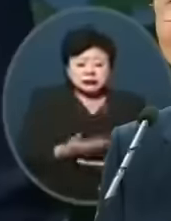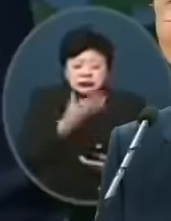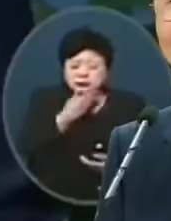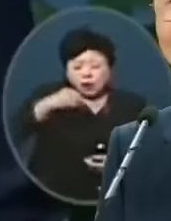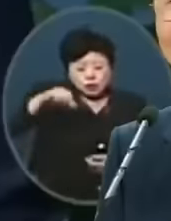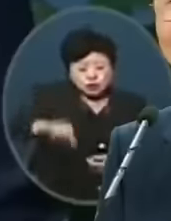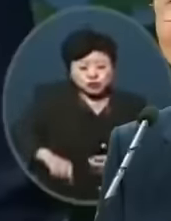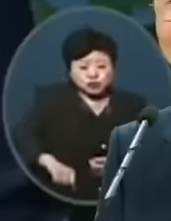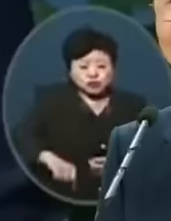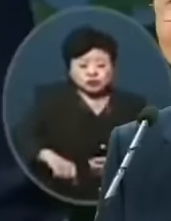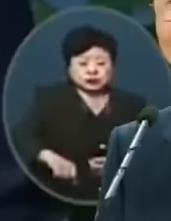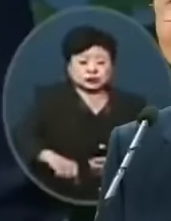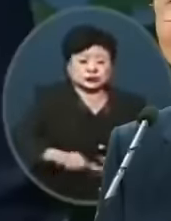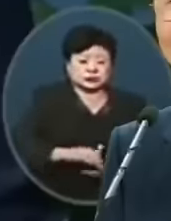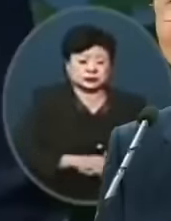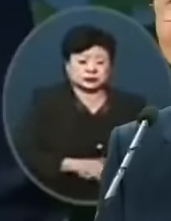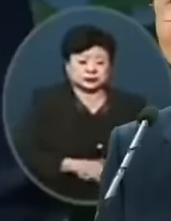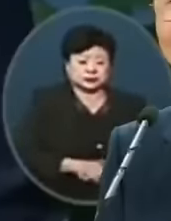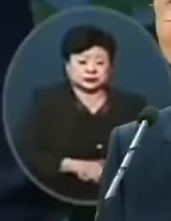저주의